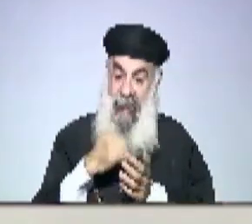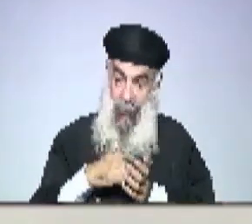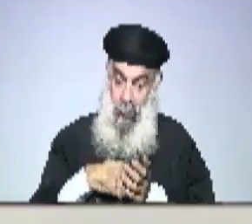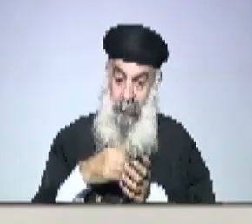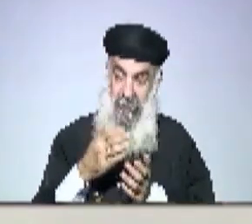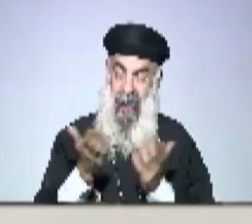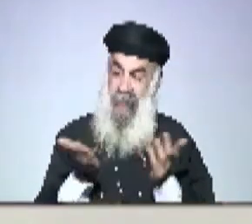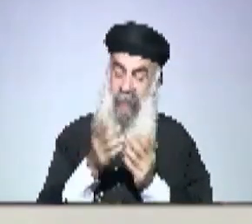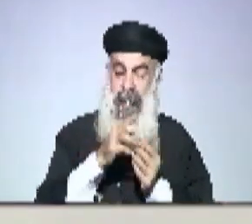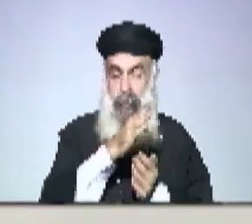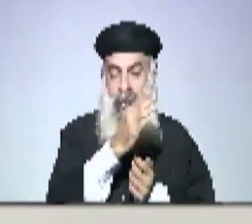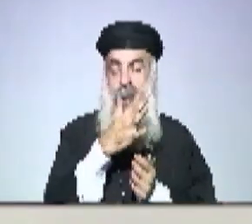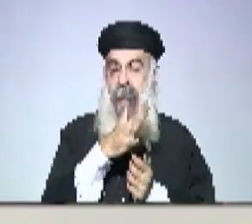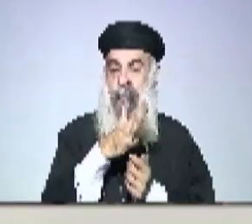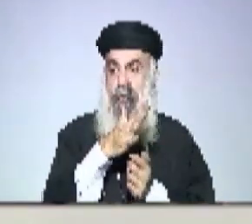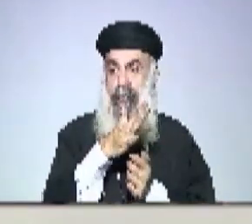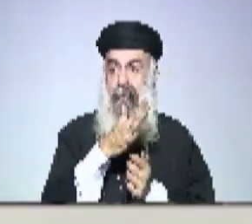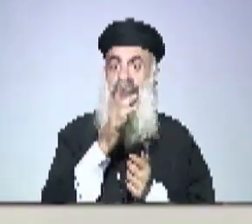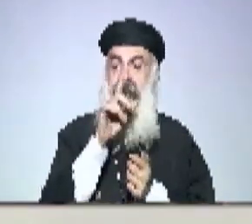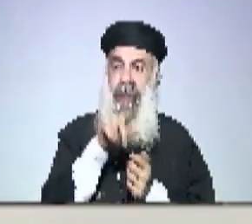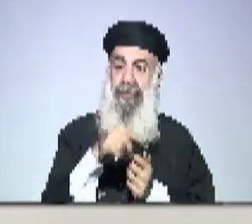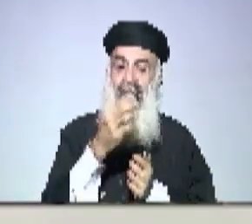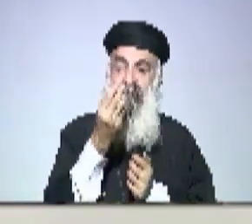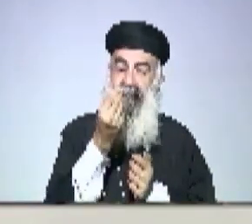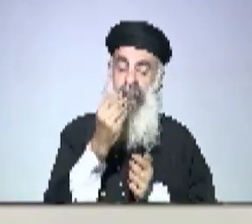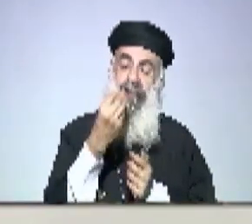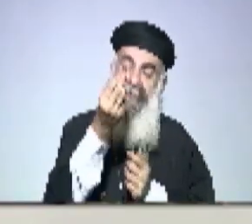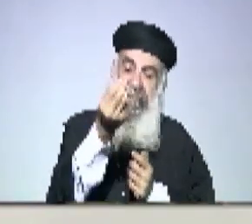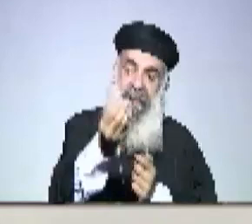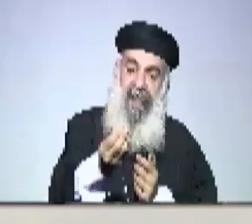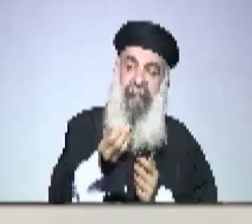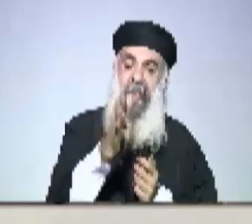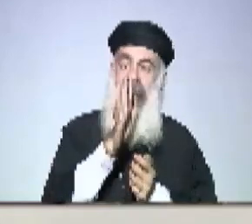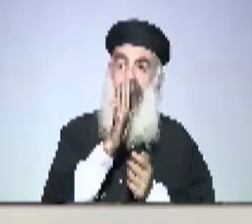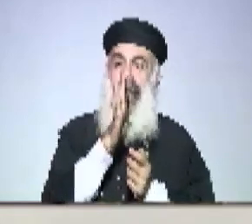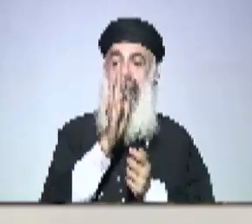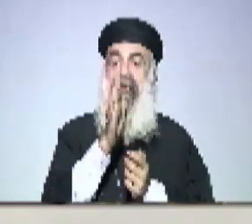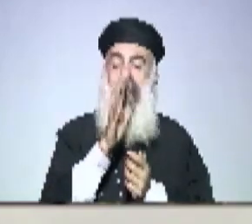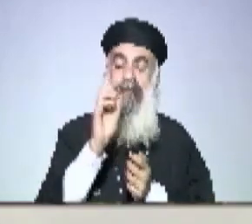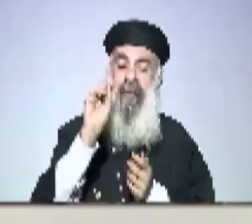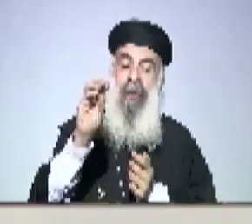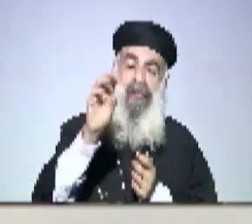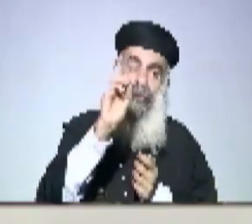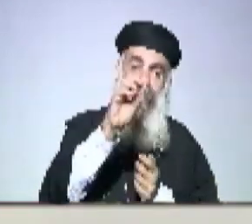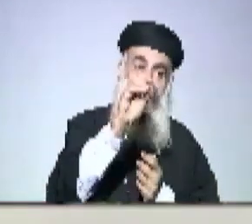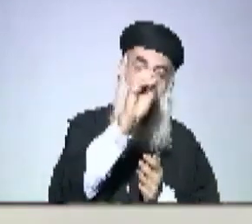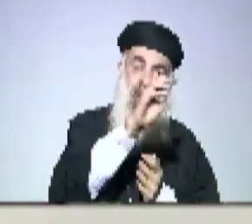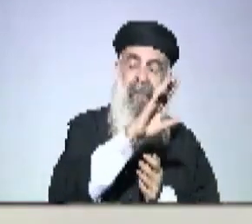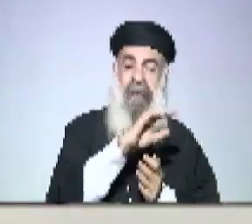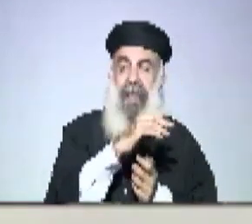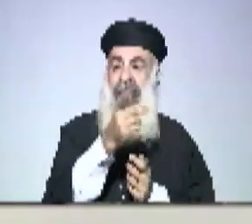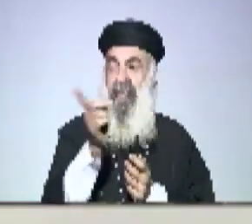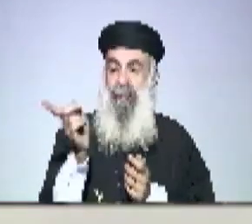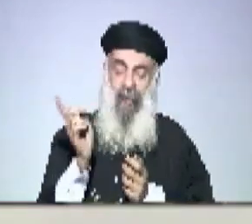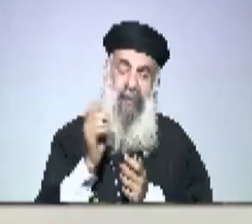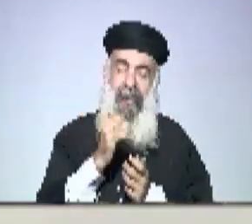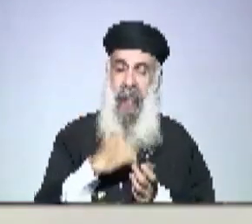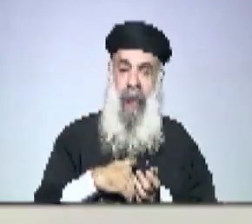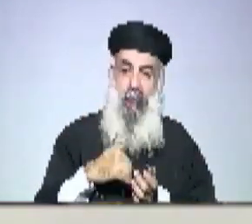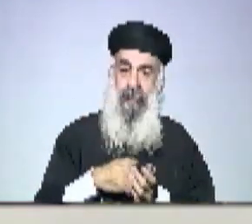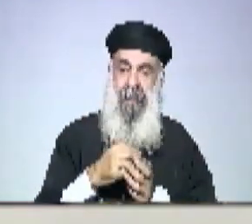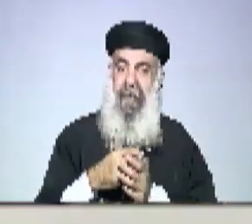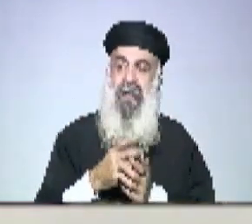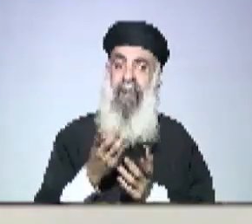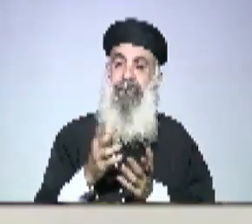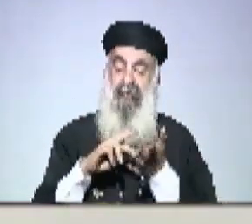يروح لابونا واللي عنده فلوس يديها لابونا وابونا هو اللي يوزع بحسب احتياج الناس وده حااجه